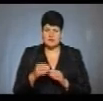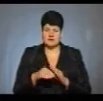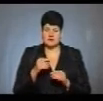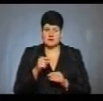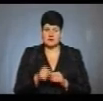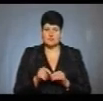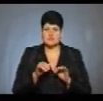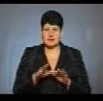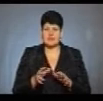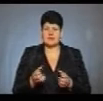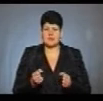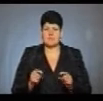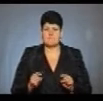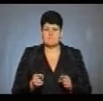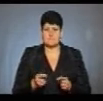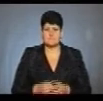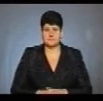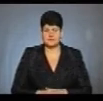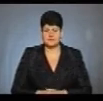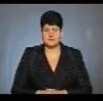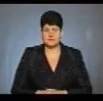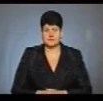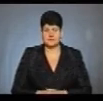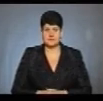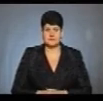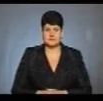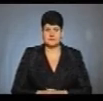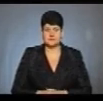запобіжний захід тримання під вартою.